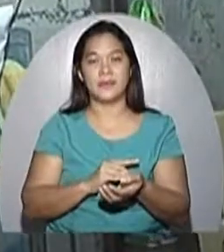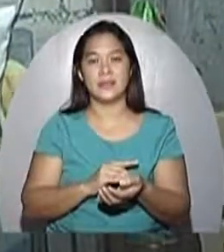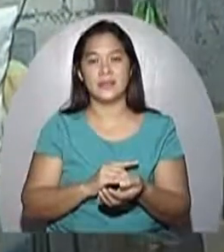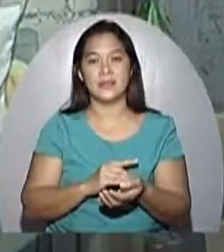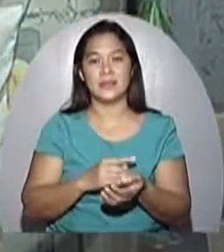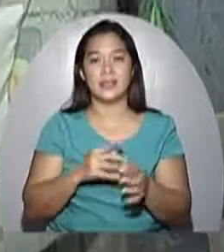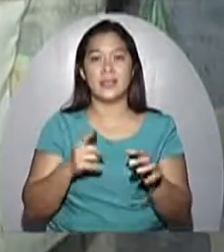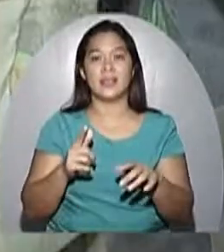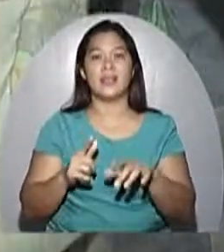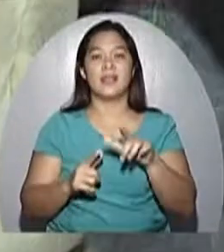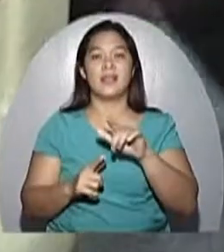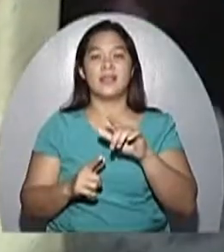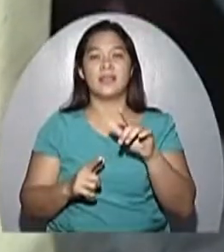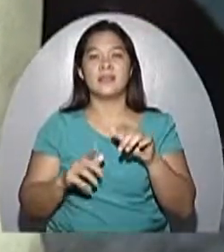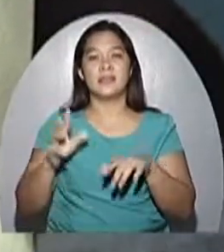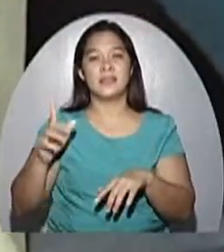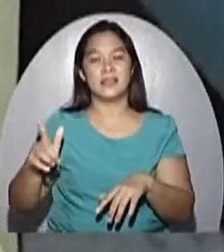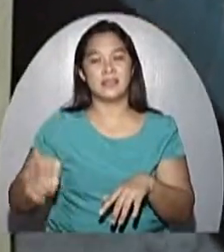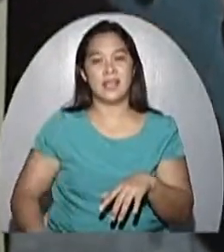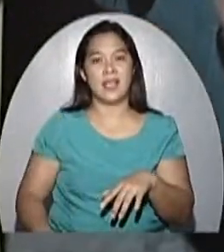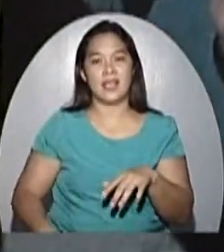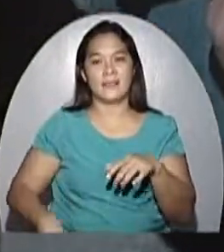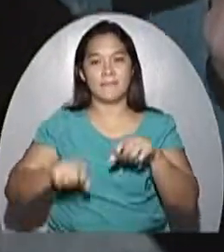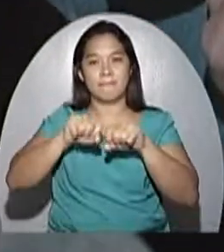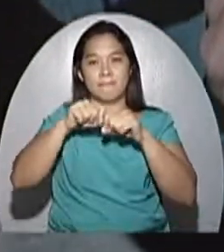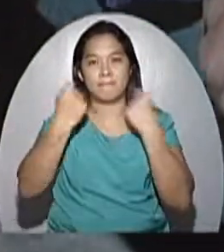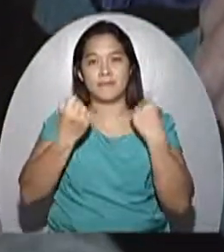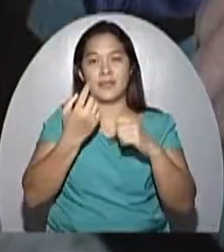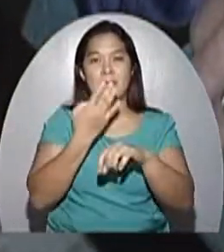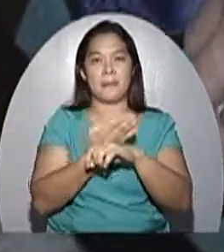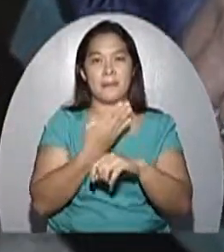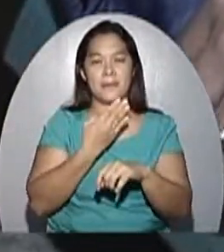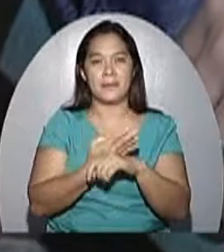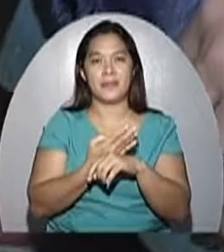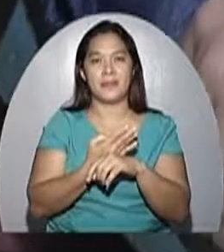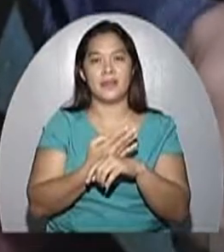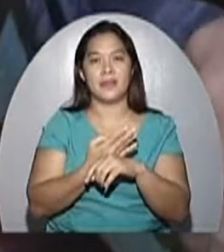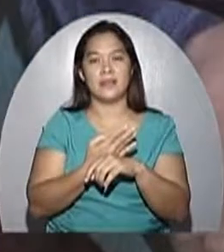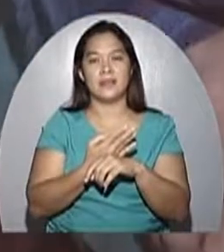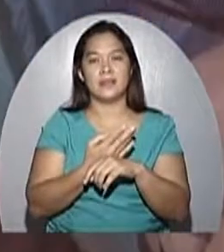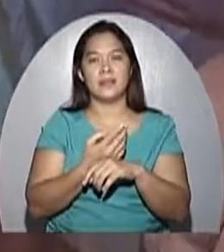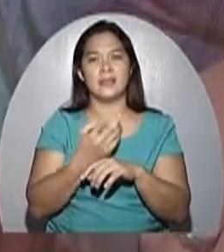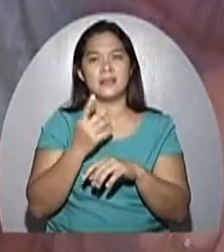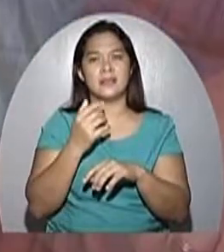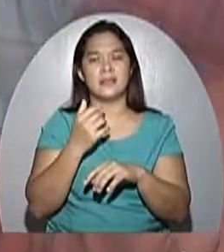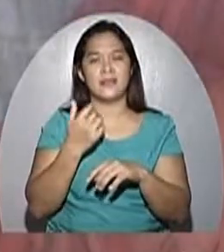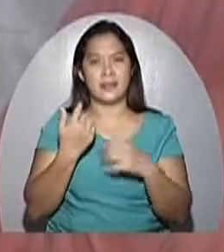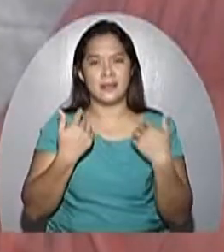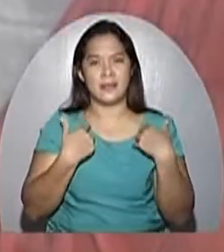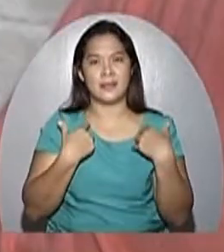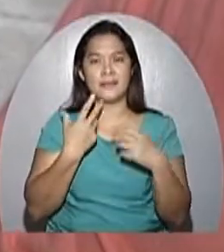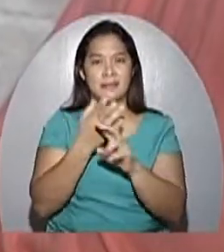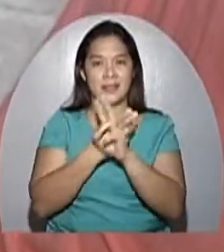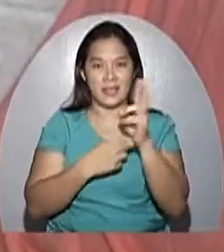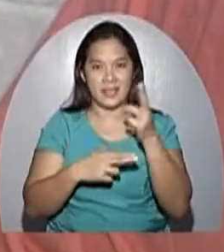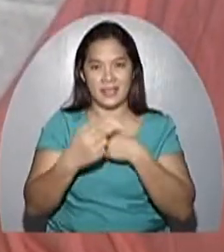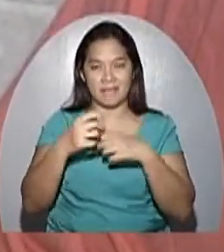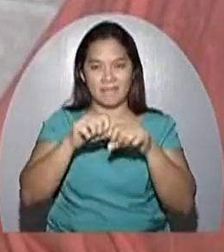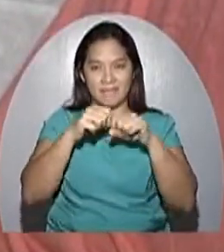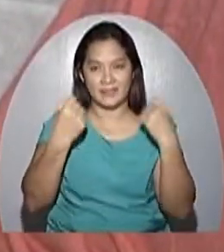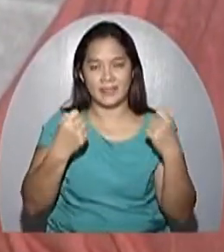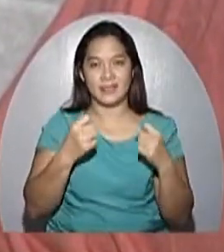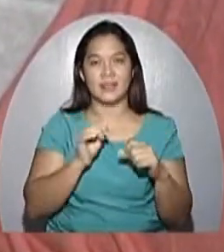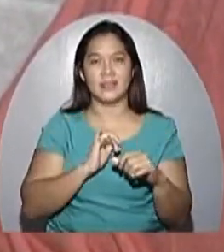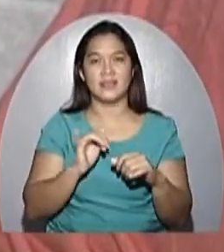daw po na paa niya, nabali po talaga yung buto. Opo, at saka yung dito po sa kamay niya, ma'am. Bali din po